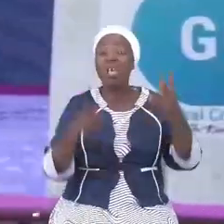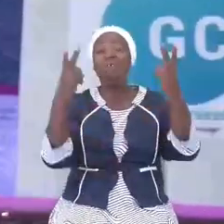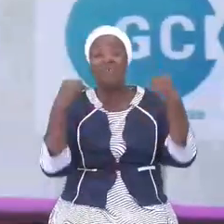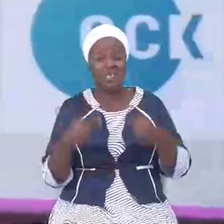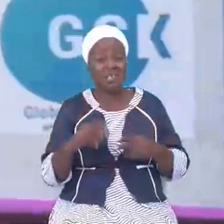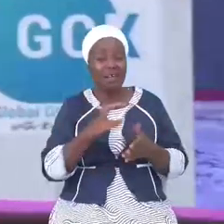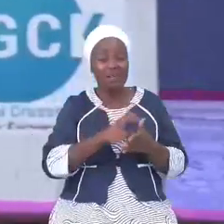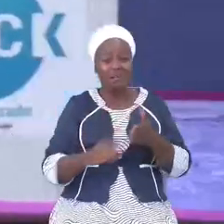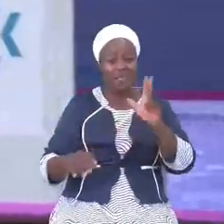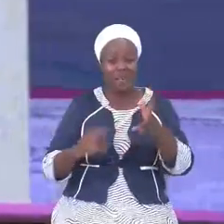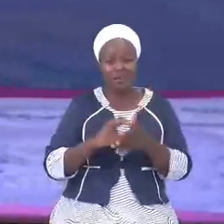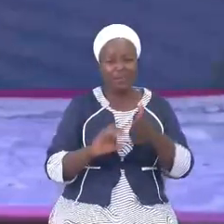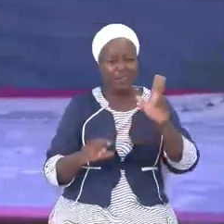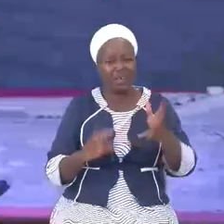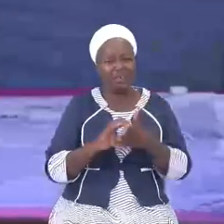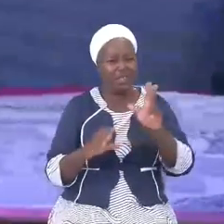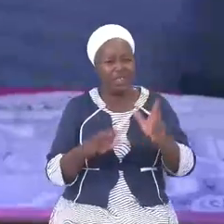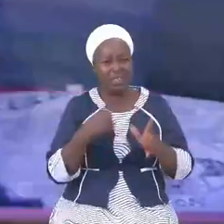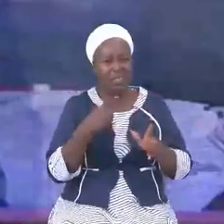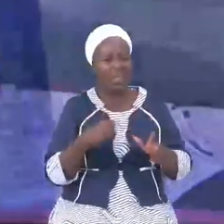Verset 3 dit,